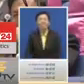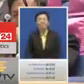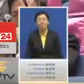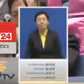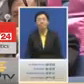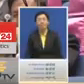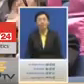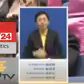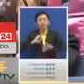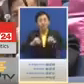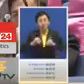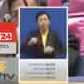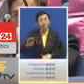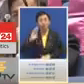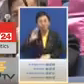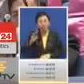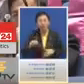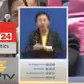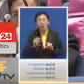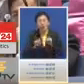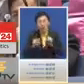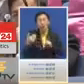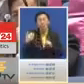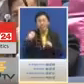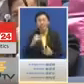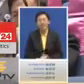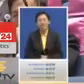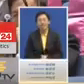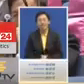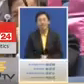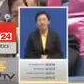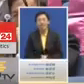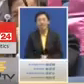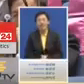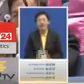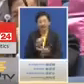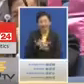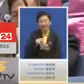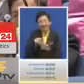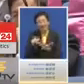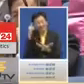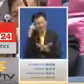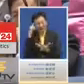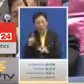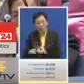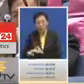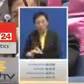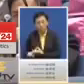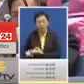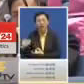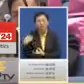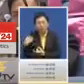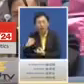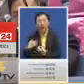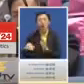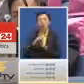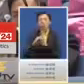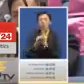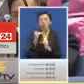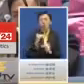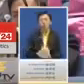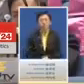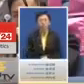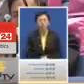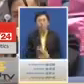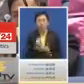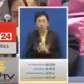เจ้าของบริษัทถือหุ้นส่วนโยงกันไปโยงกันมานี่เขาเรียกว่าล็อกสเปคแล้วการยางของท่านน่ะแทนที่จะช่ว